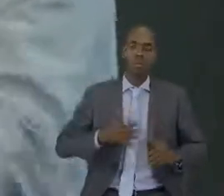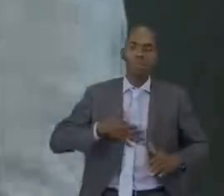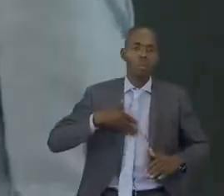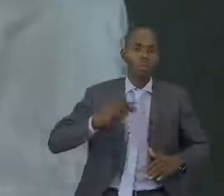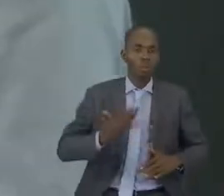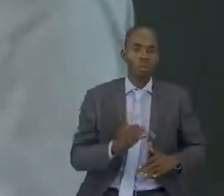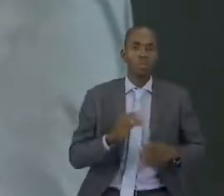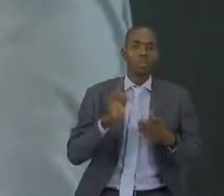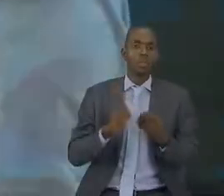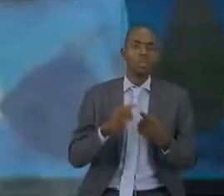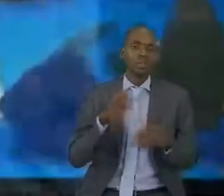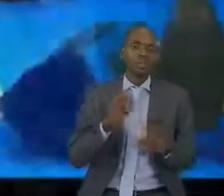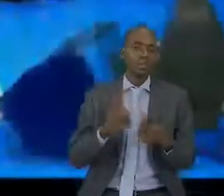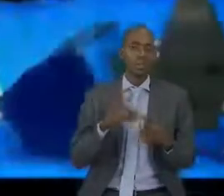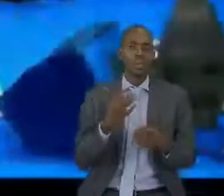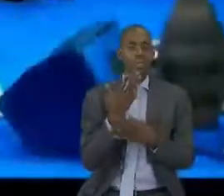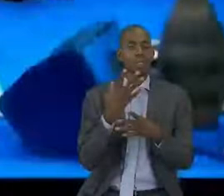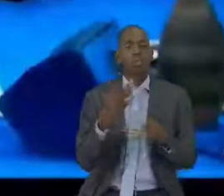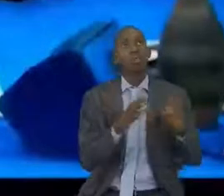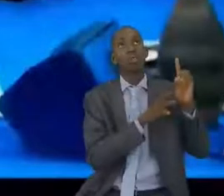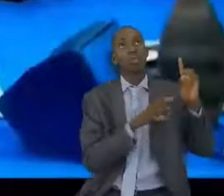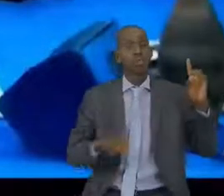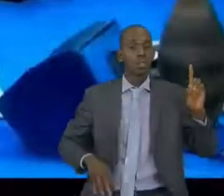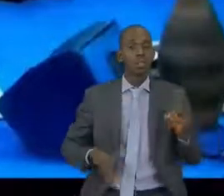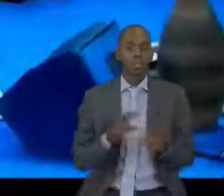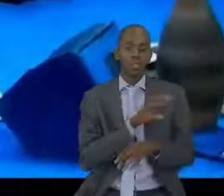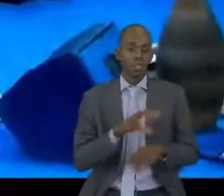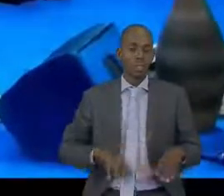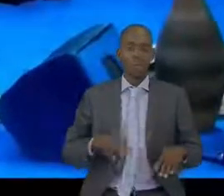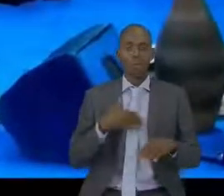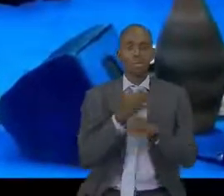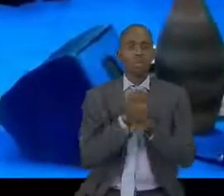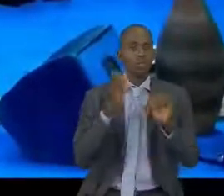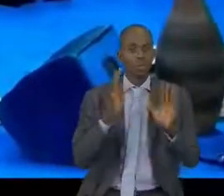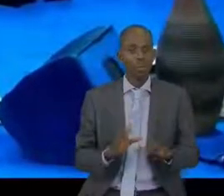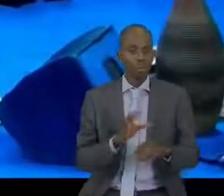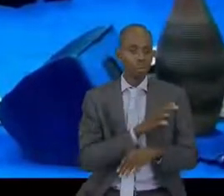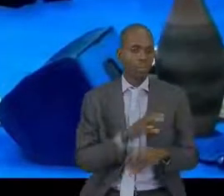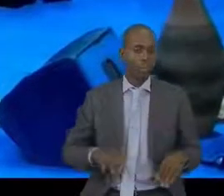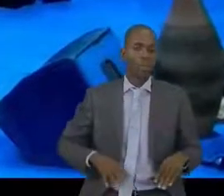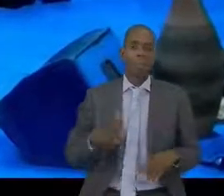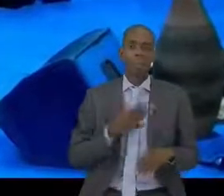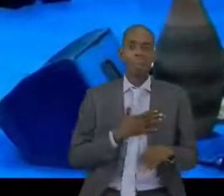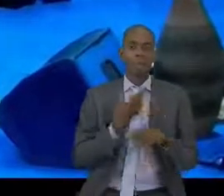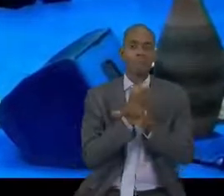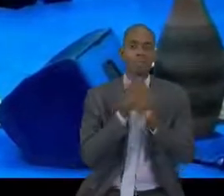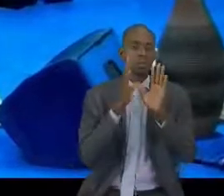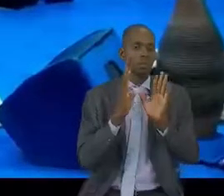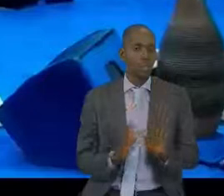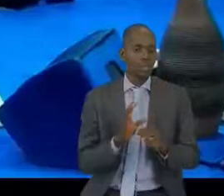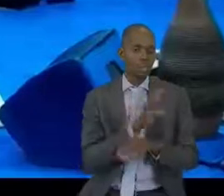me laisse entre les mains de Christ. Christ mon sauveur, Christ mon rédempteur, Christ